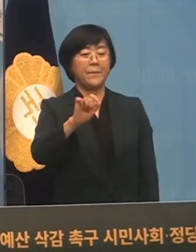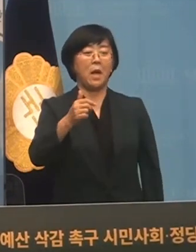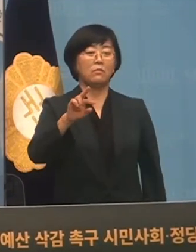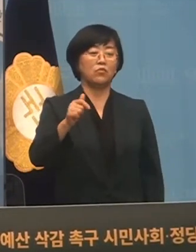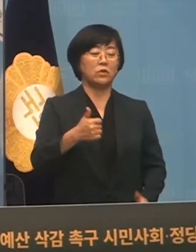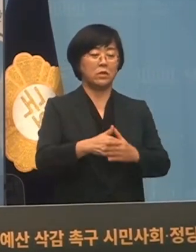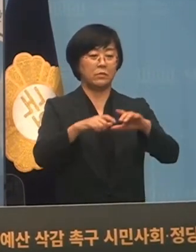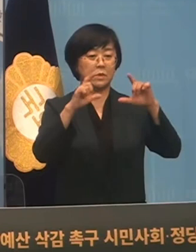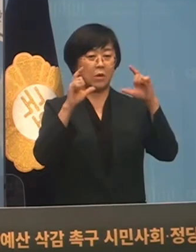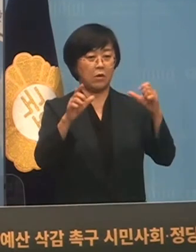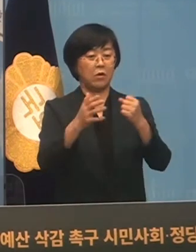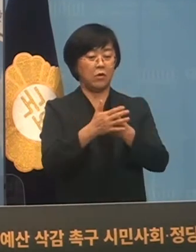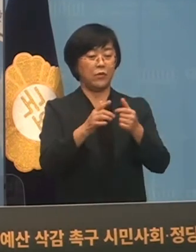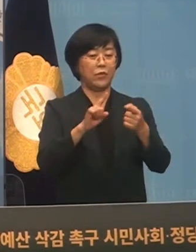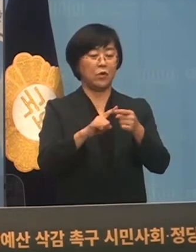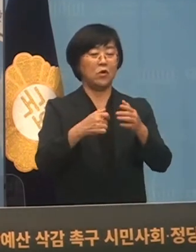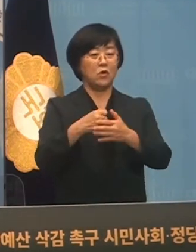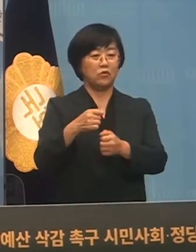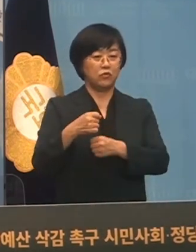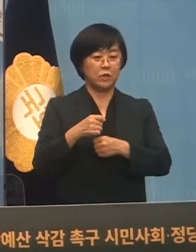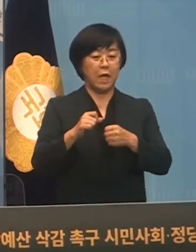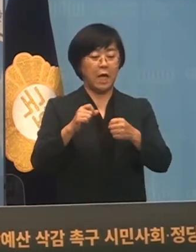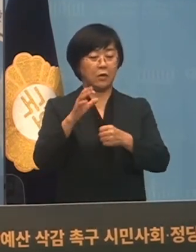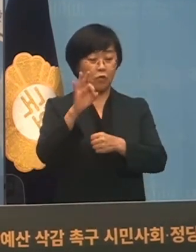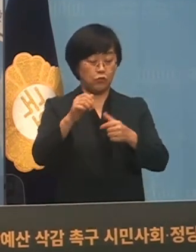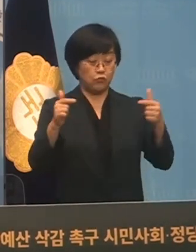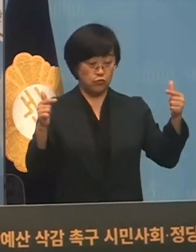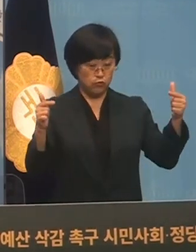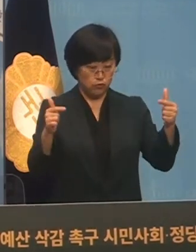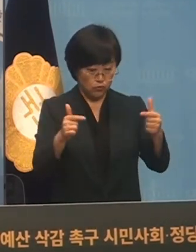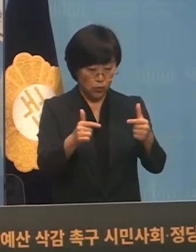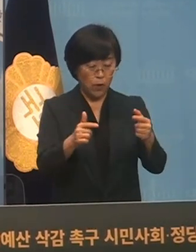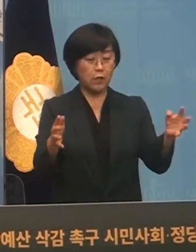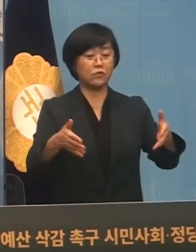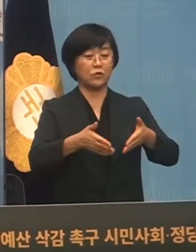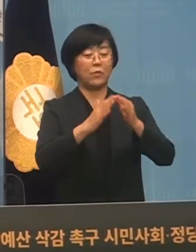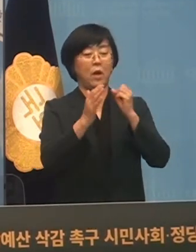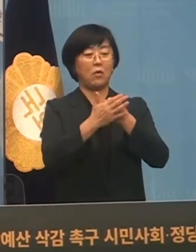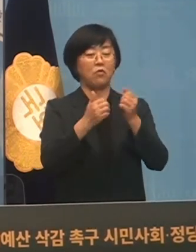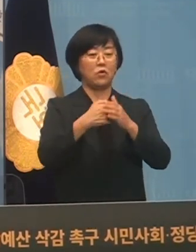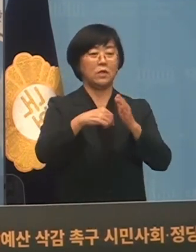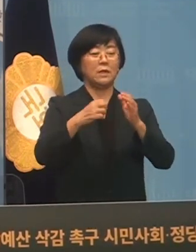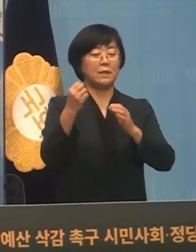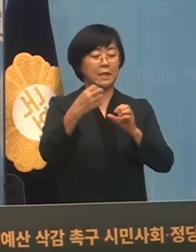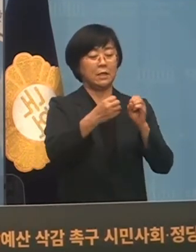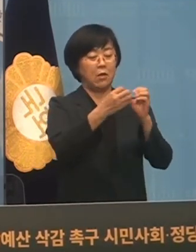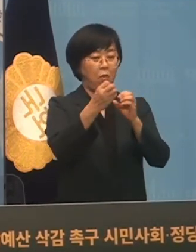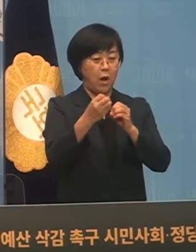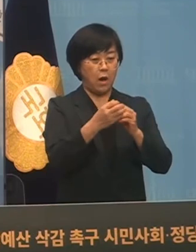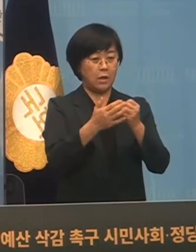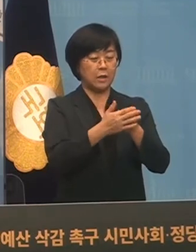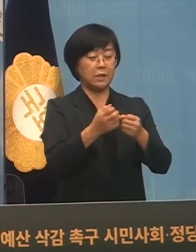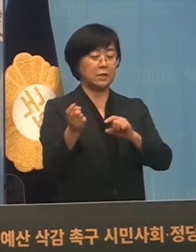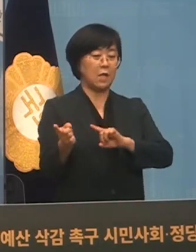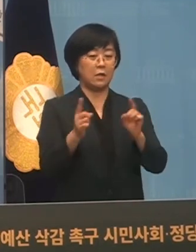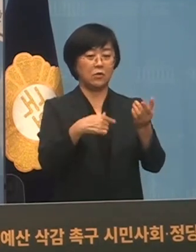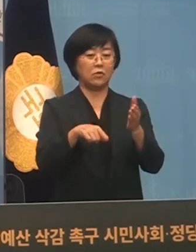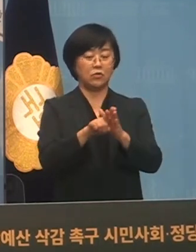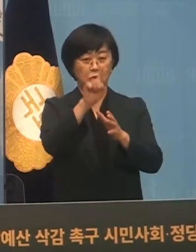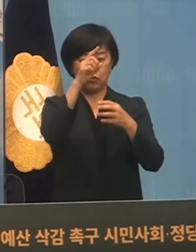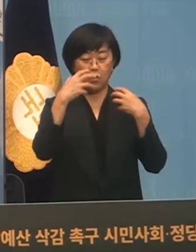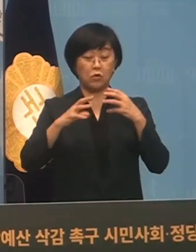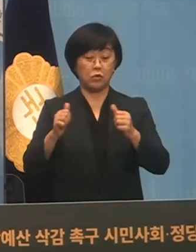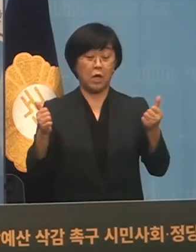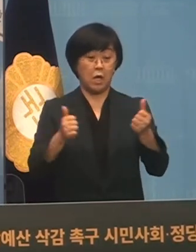9.19 남북 군사합의에 바탕한 군비 축소 계획을 수립하고 남북 군사회담을 재개할 수 있도록 정부와 국회 모두 최선을 다해야